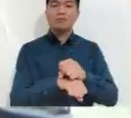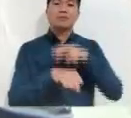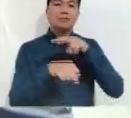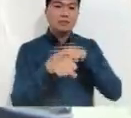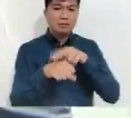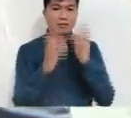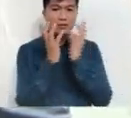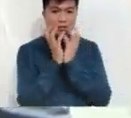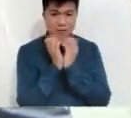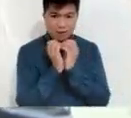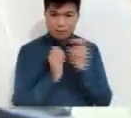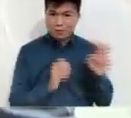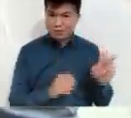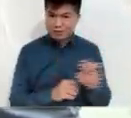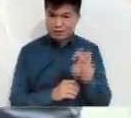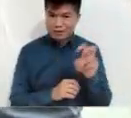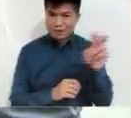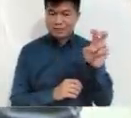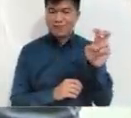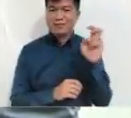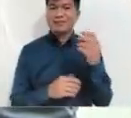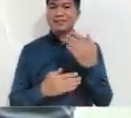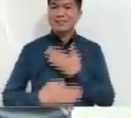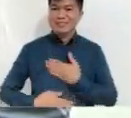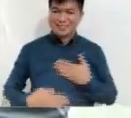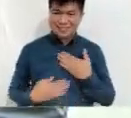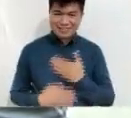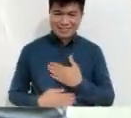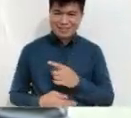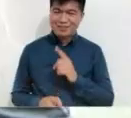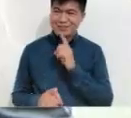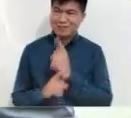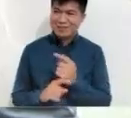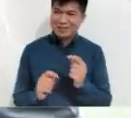travel, and joy. So, sa madaling salita, T.I.T.